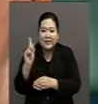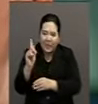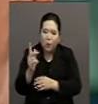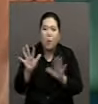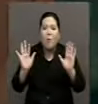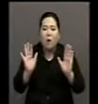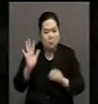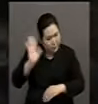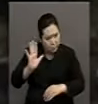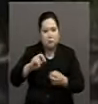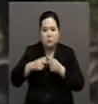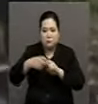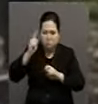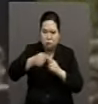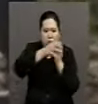องป่าต้นน้ำ โ